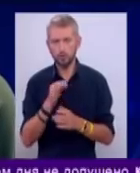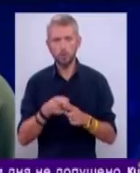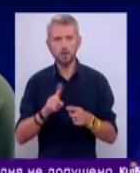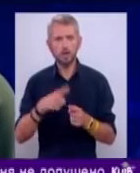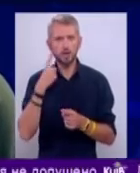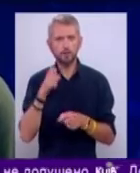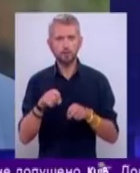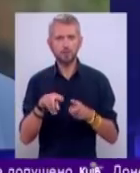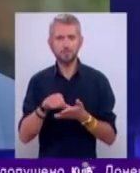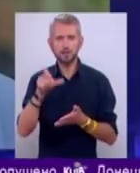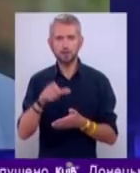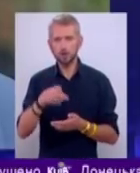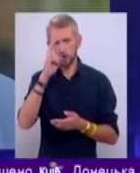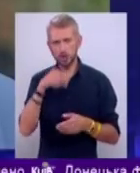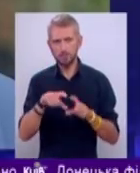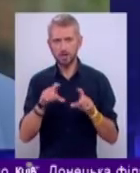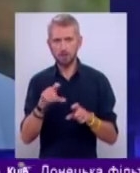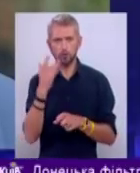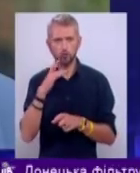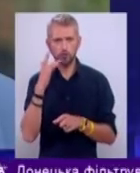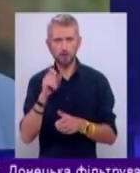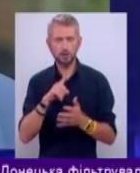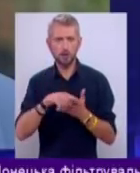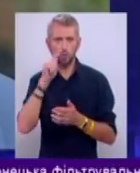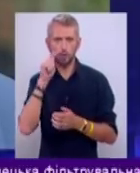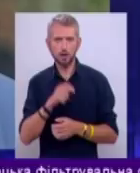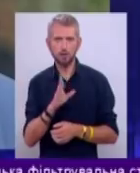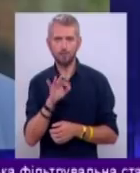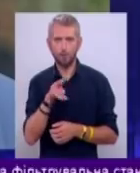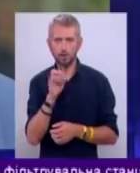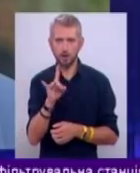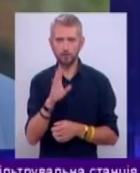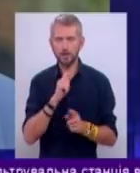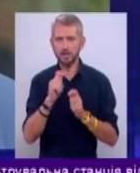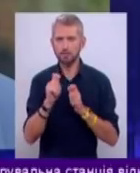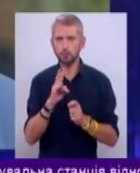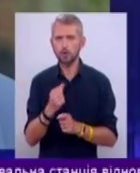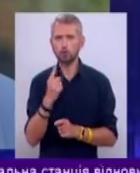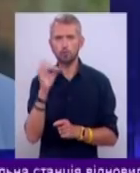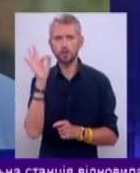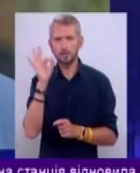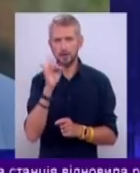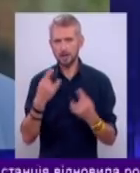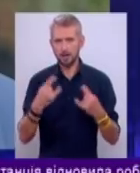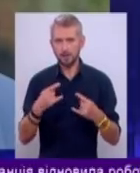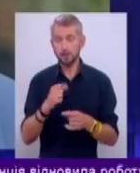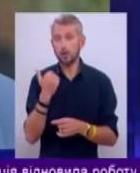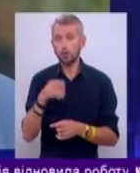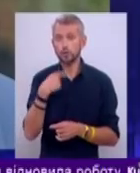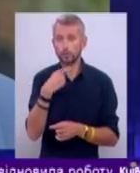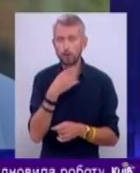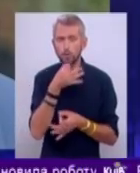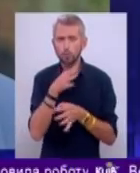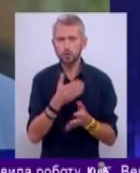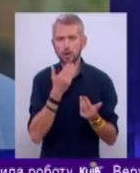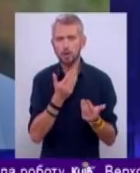заявив спецпредставник Держдепартаменту США з питань України Курт Волкер в інтерв'ю на одному із німецьких каналів. За його словами,